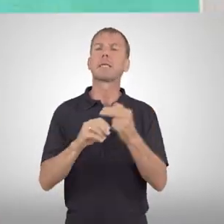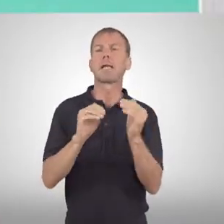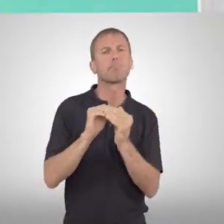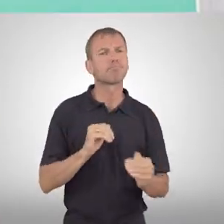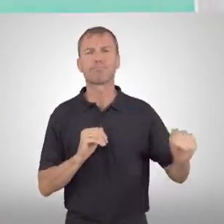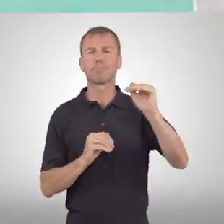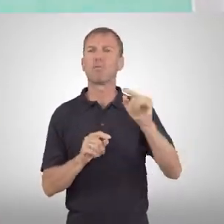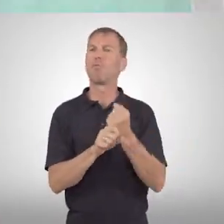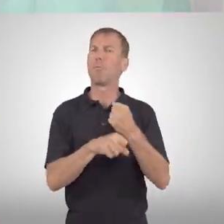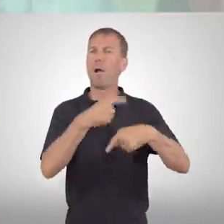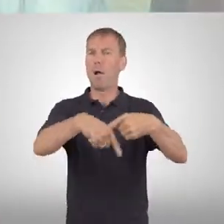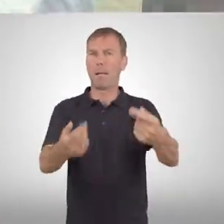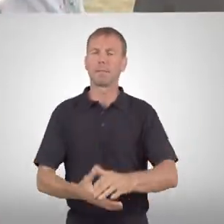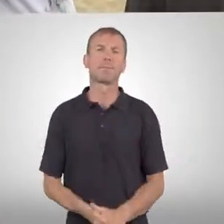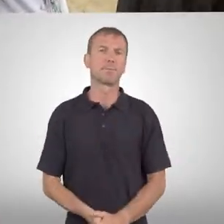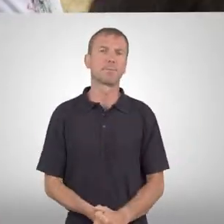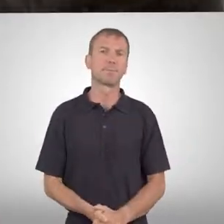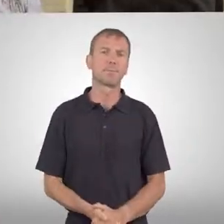im laufenden Arbeitsbetrieb.